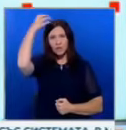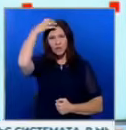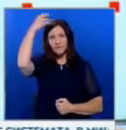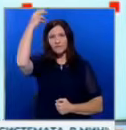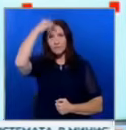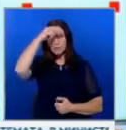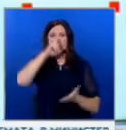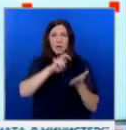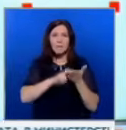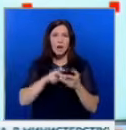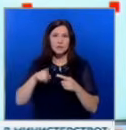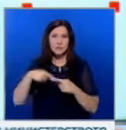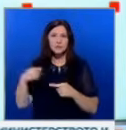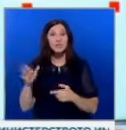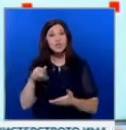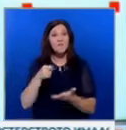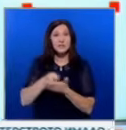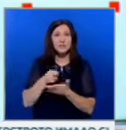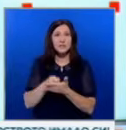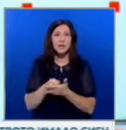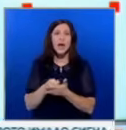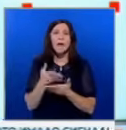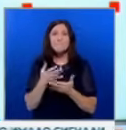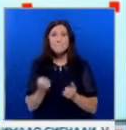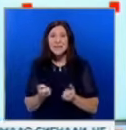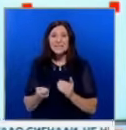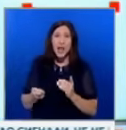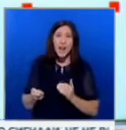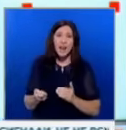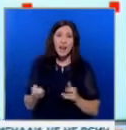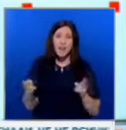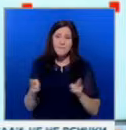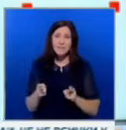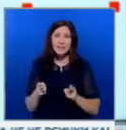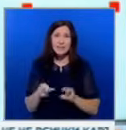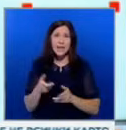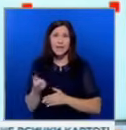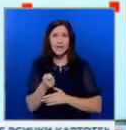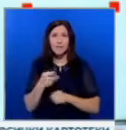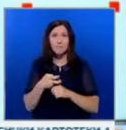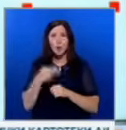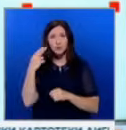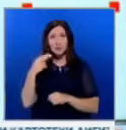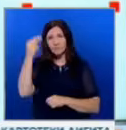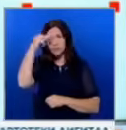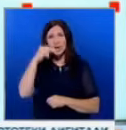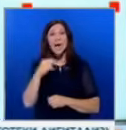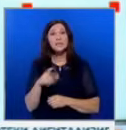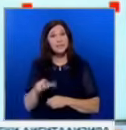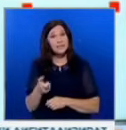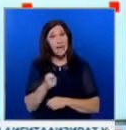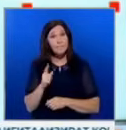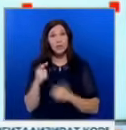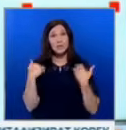Държавната Българска банка за развитие ще финансира с безлимитни кредити болниците у нас. За заем могат да кандидатстват всички лечебни